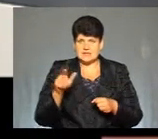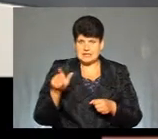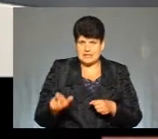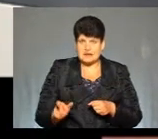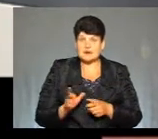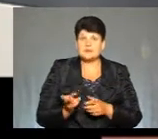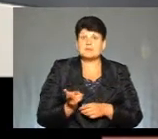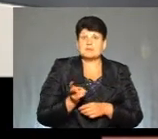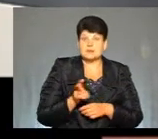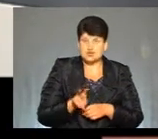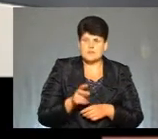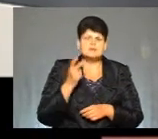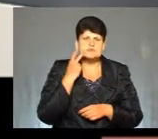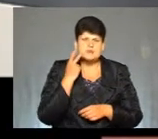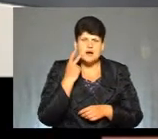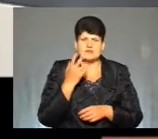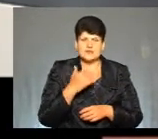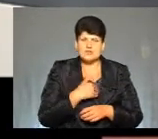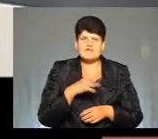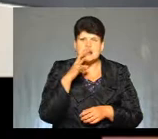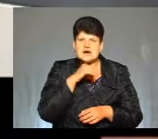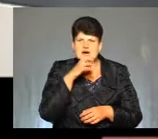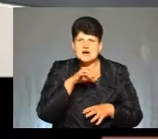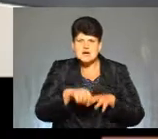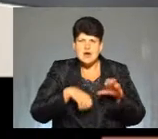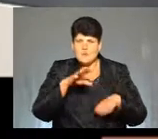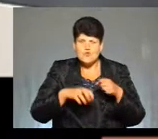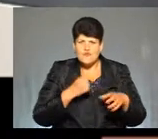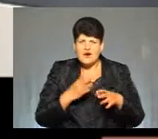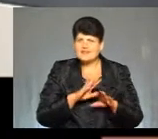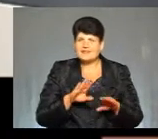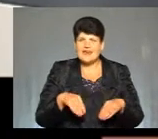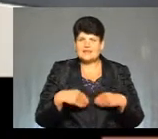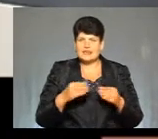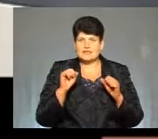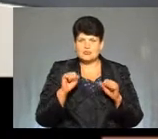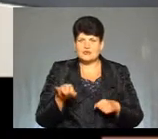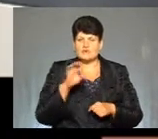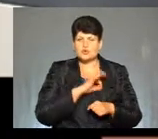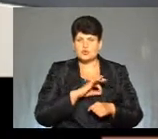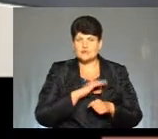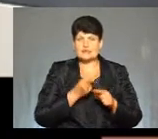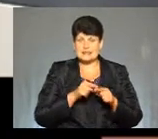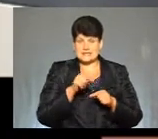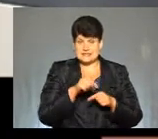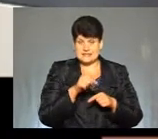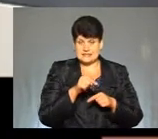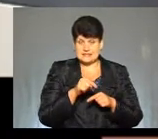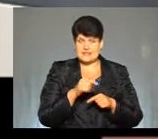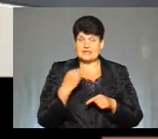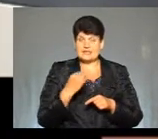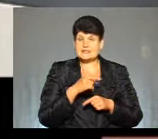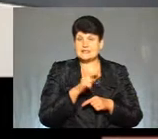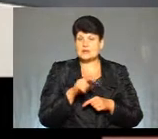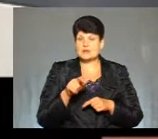завжди прагнув грабувати і забрати, і не дати можливості використовувати це добро в інтересах тих